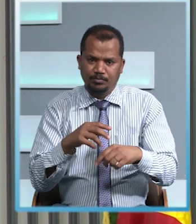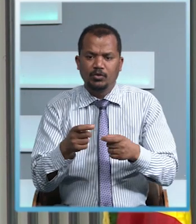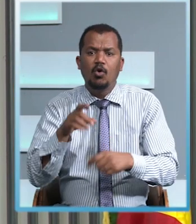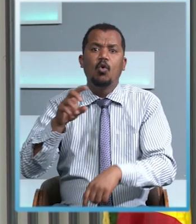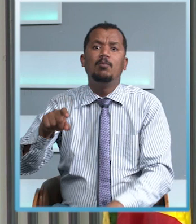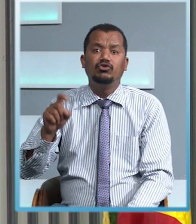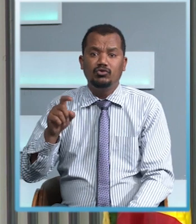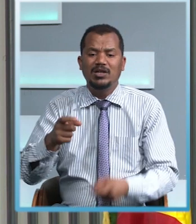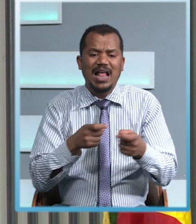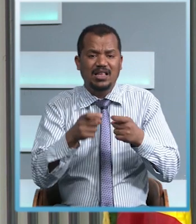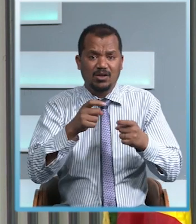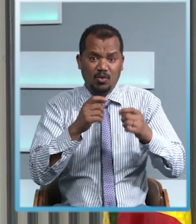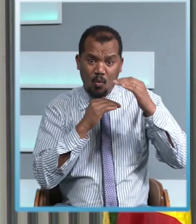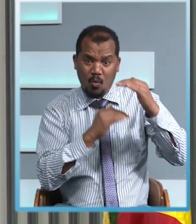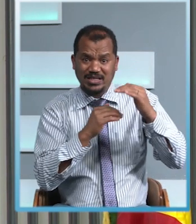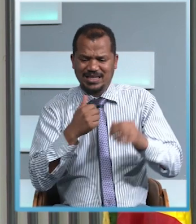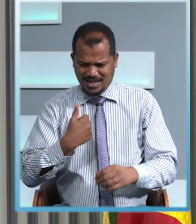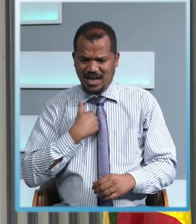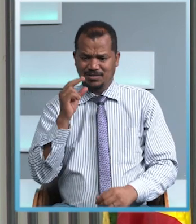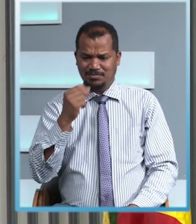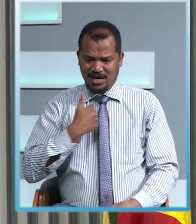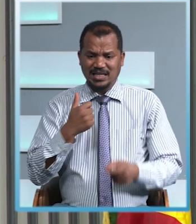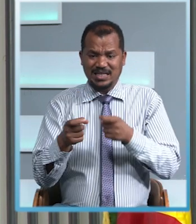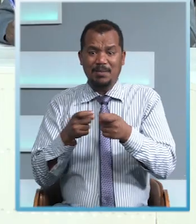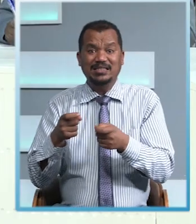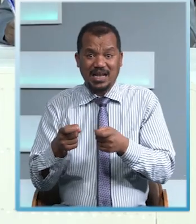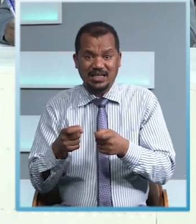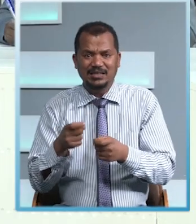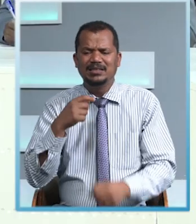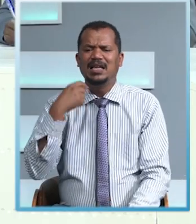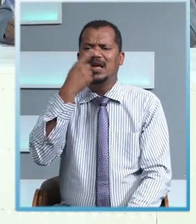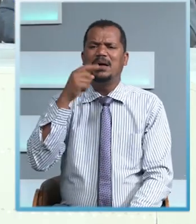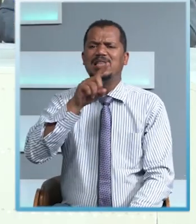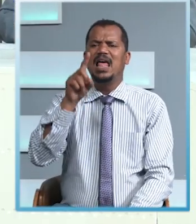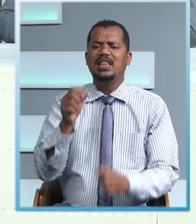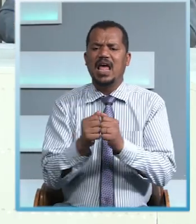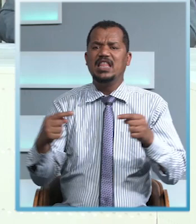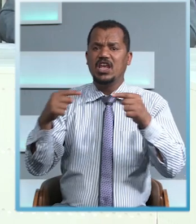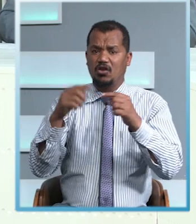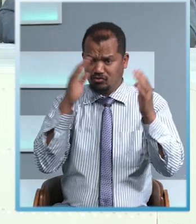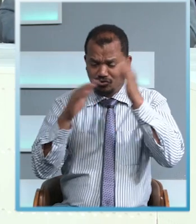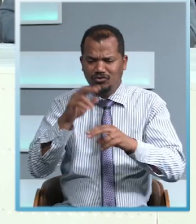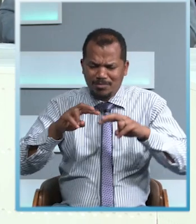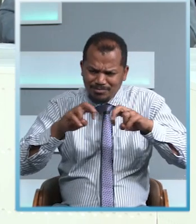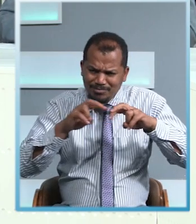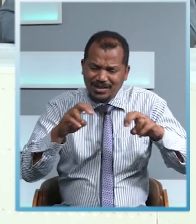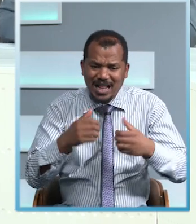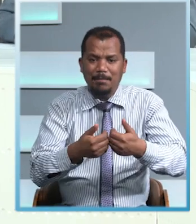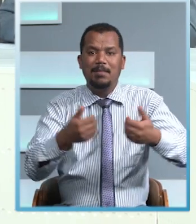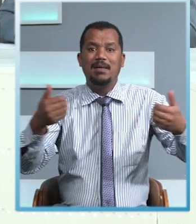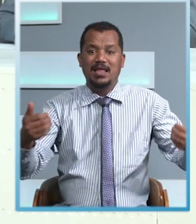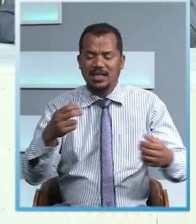ተቋቁሟል። ኮሚሽኑ ከአስተዳደራዊ ወሰኖች አከላለል ራስን በራስ የማስተዳደር እንዲሁም ከማንነት ጥያቄ ጋር የተገናኙ ችግሮችን